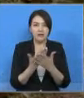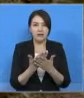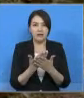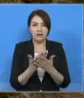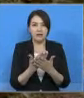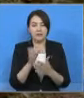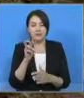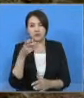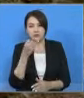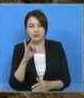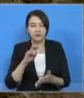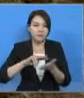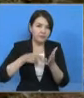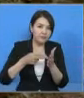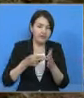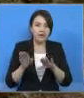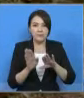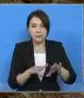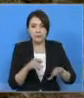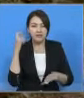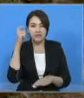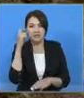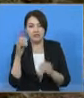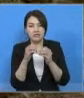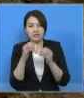получения санитарно-эпидемиологического заключения. Остальным владельцам